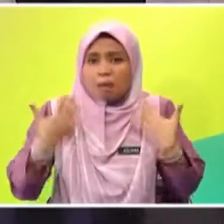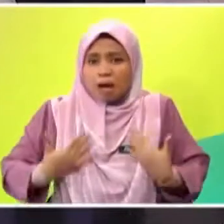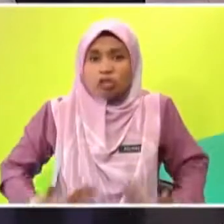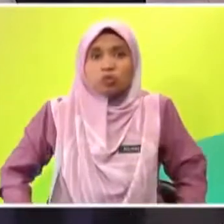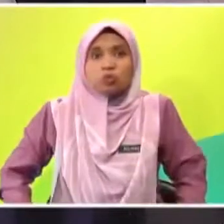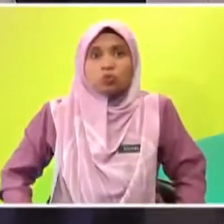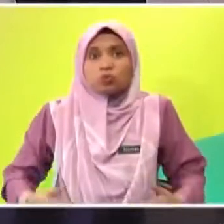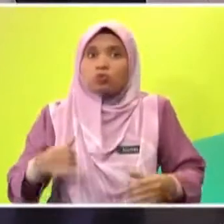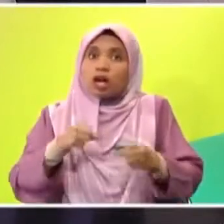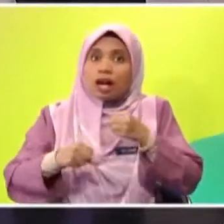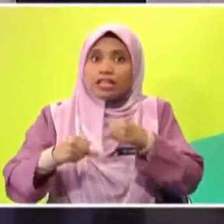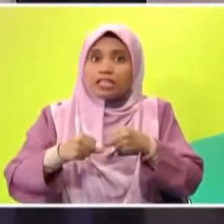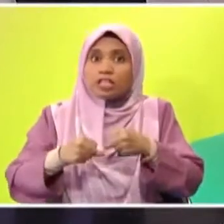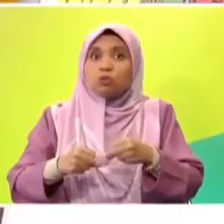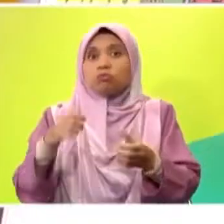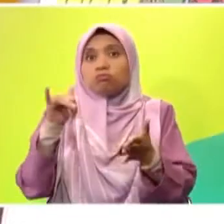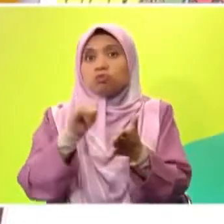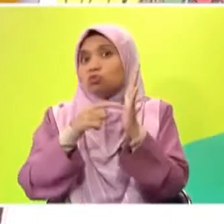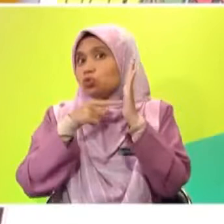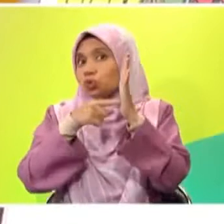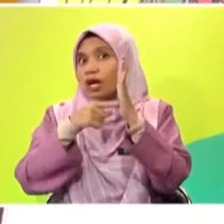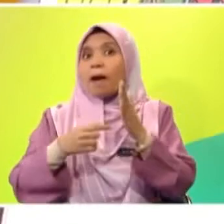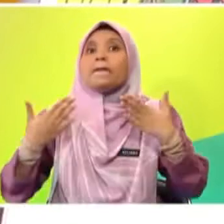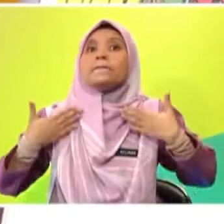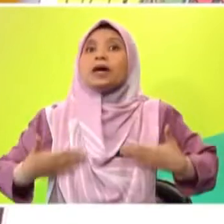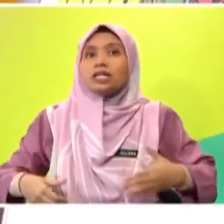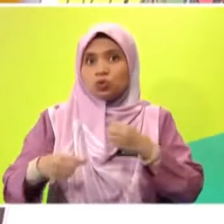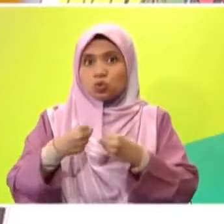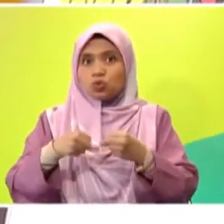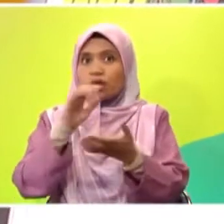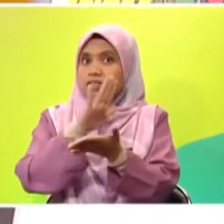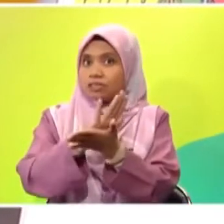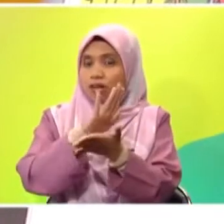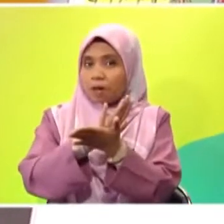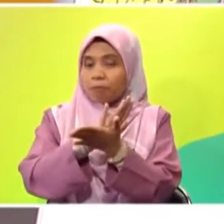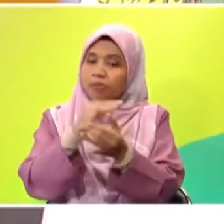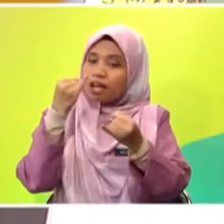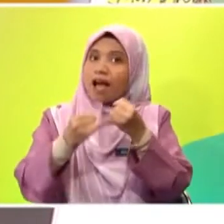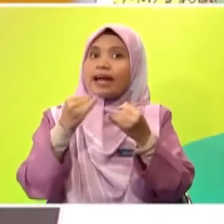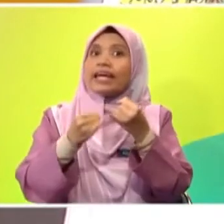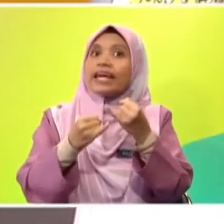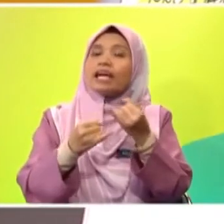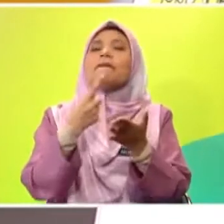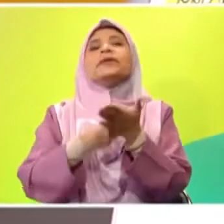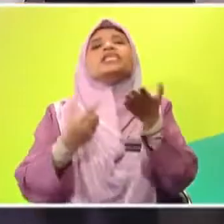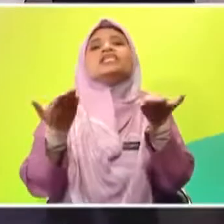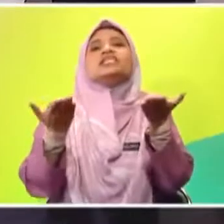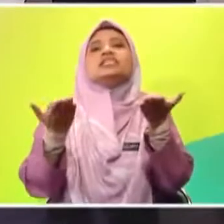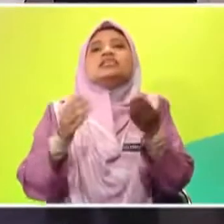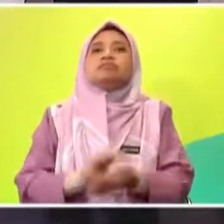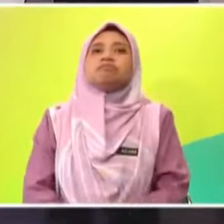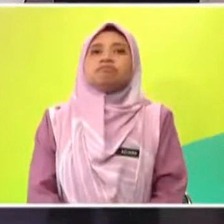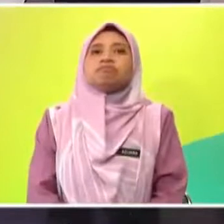lah Cikgu pastinya baju sukan sekolah iya betul sekali Grand dan yang terakhir mustika 5 tak dapat tahu apa gambar